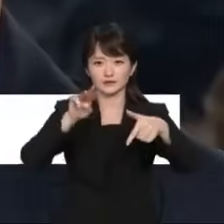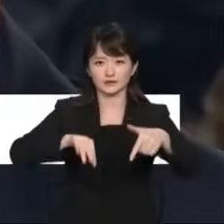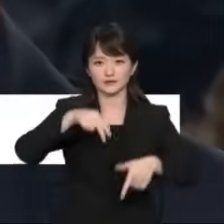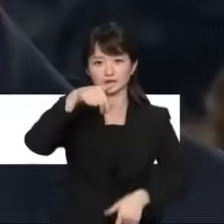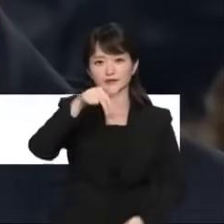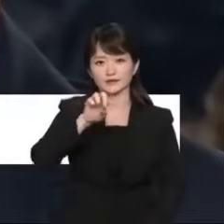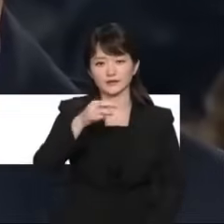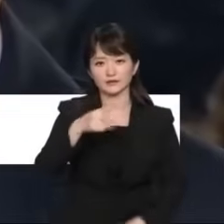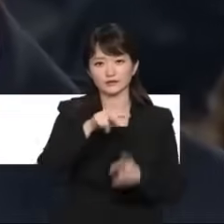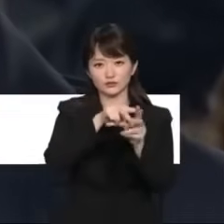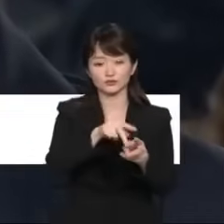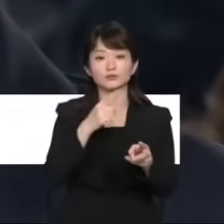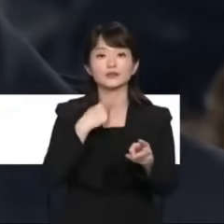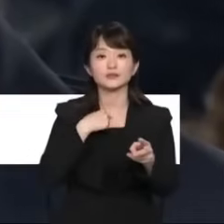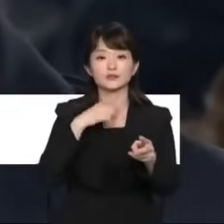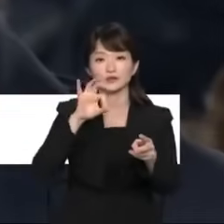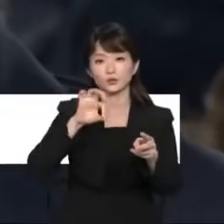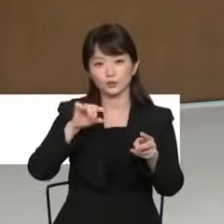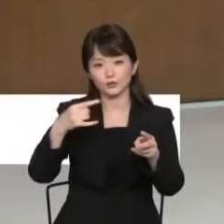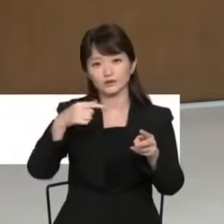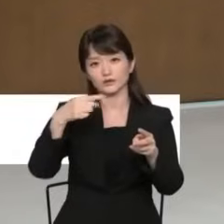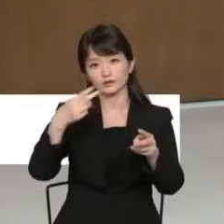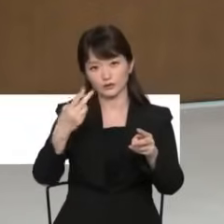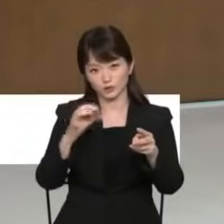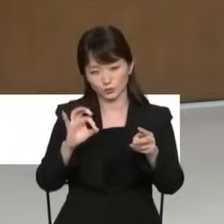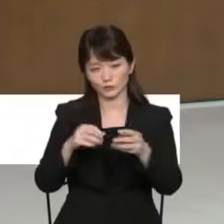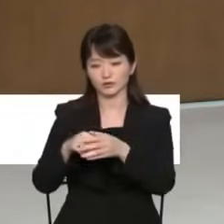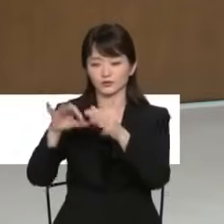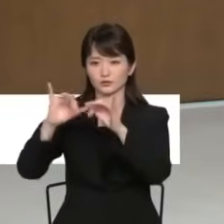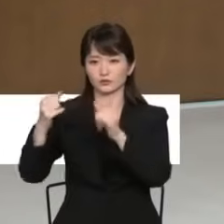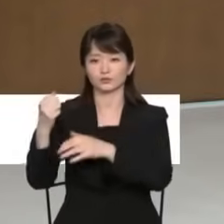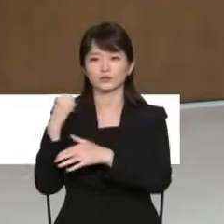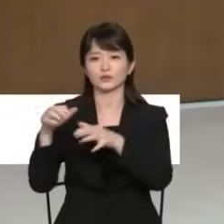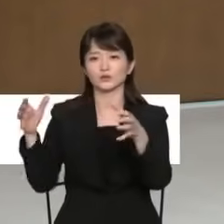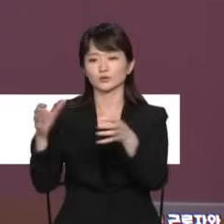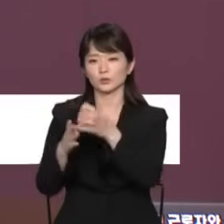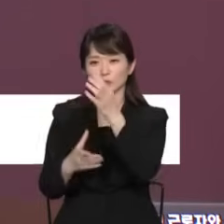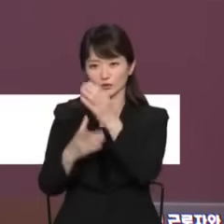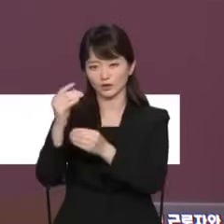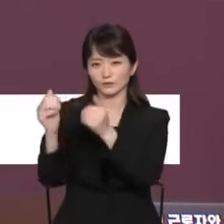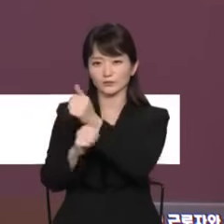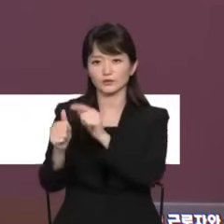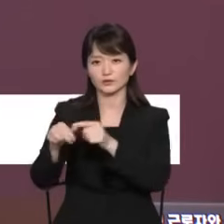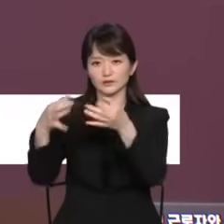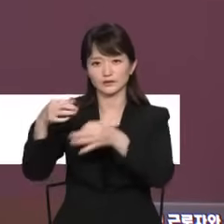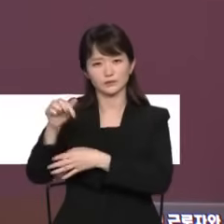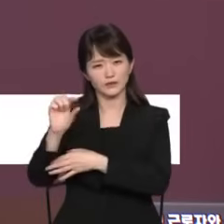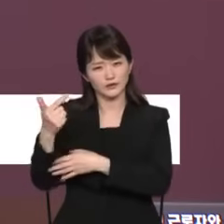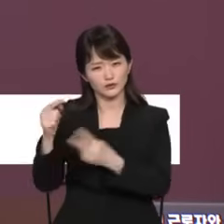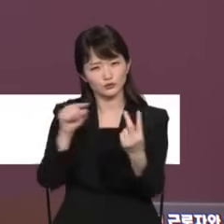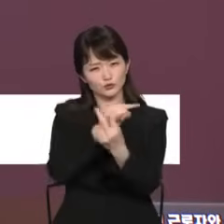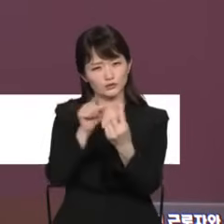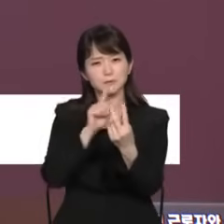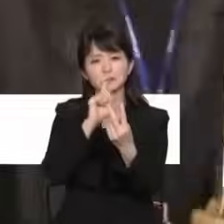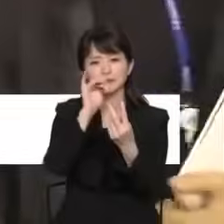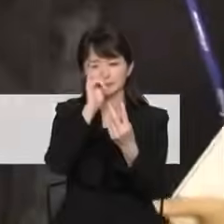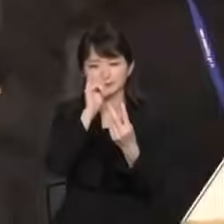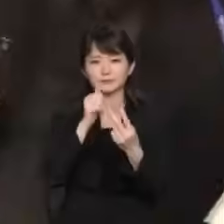원희룡 전 국토교통부 장관과 김한길 국민통합위원장 등이 후임으로 검토되고 있는 것으로